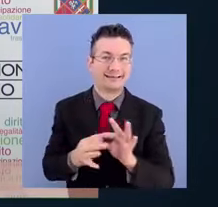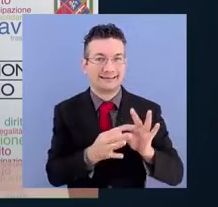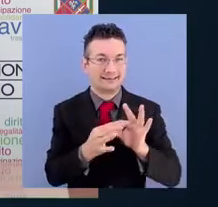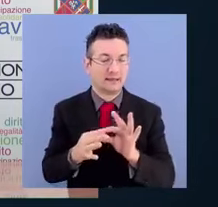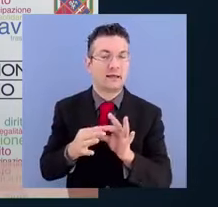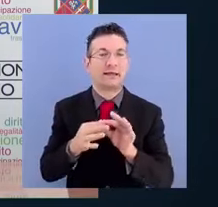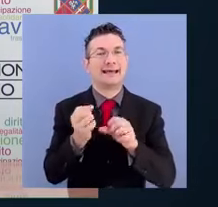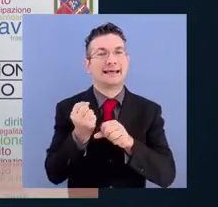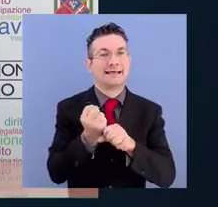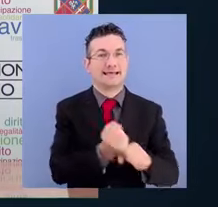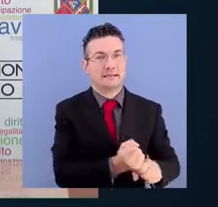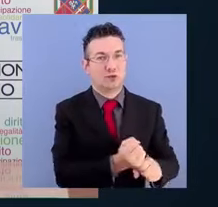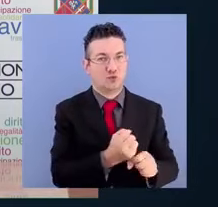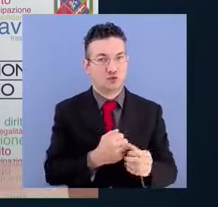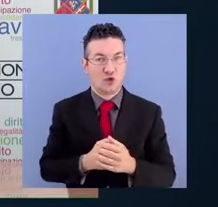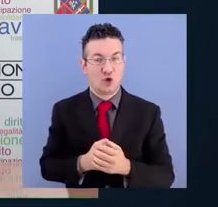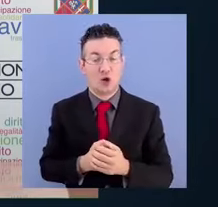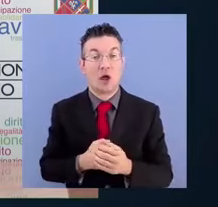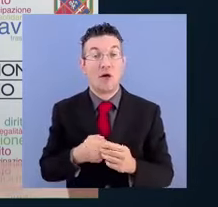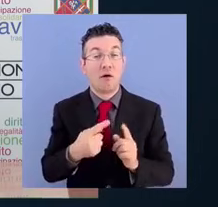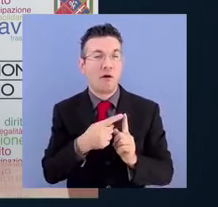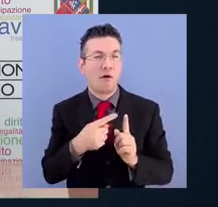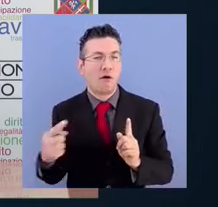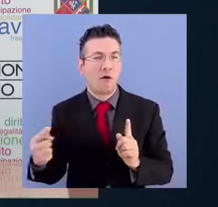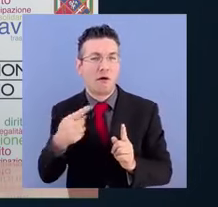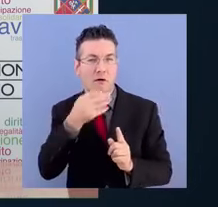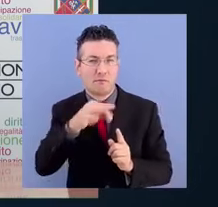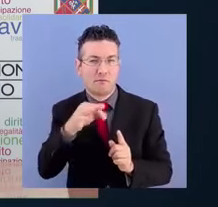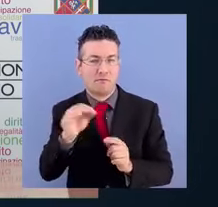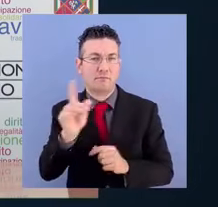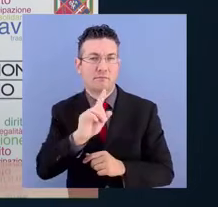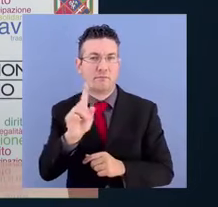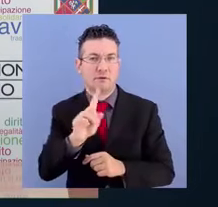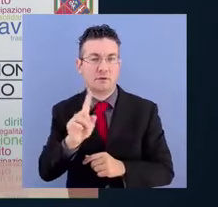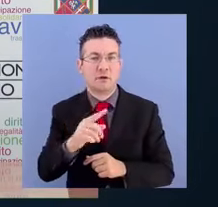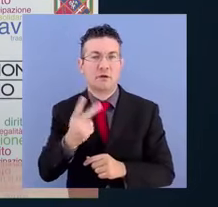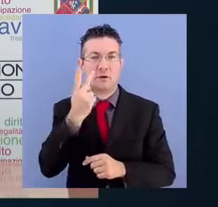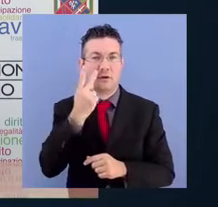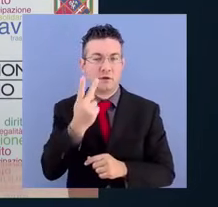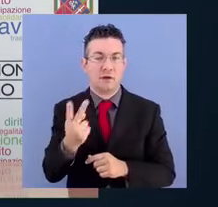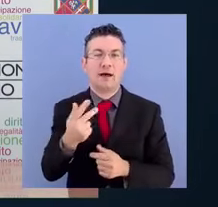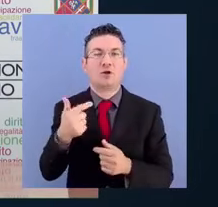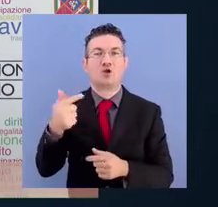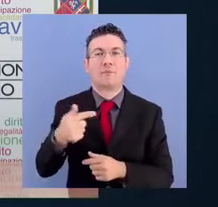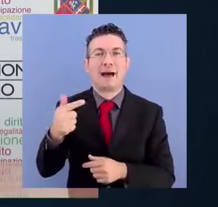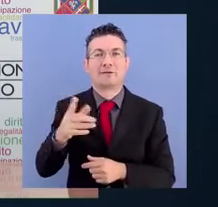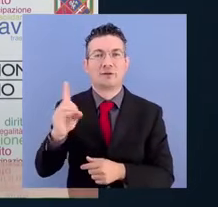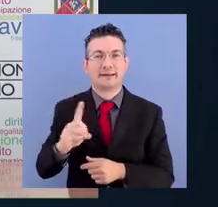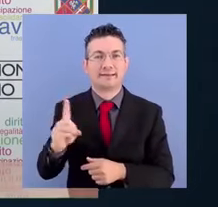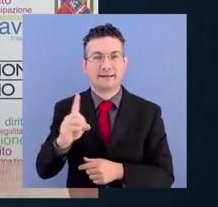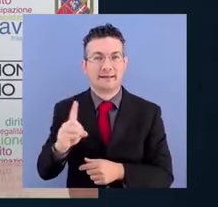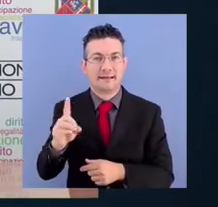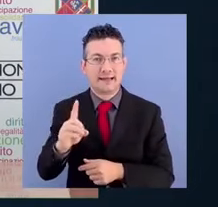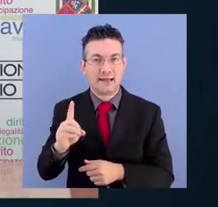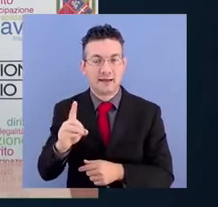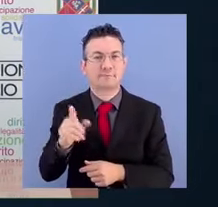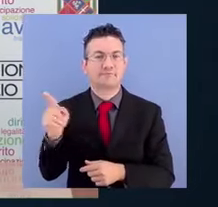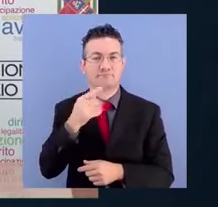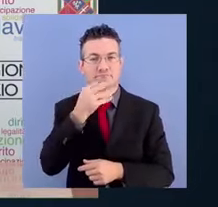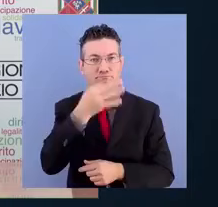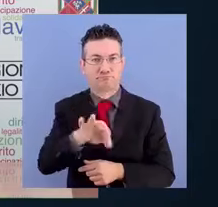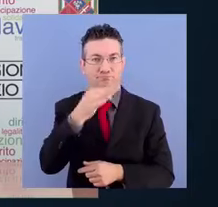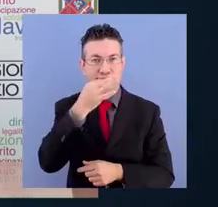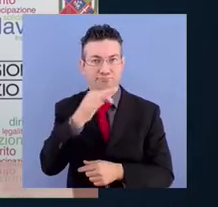le istituzioni io non mi dilungo e lascio la parola a tommaso tanzilli che farà un quadro sicuramente